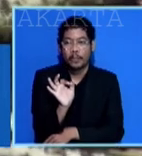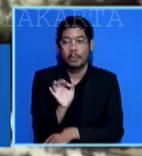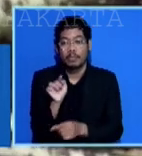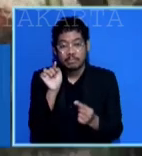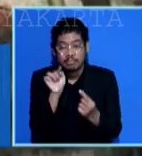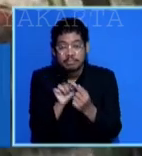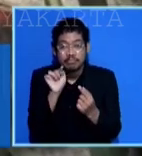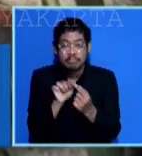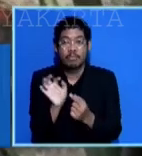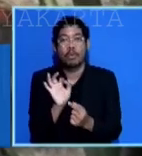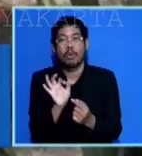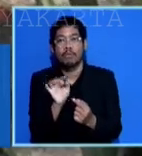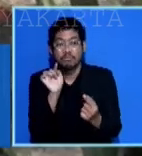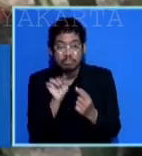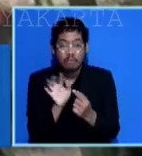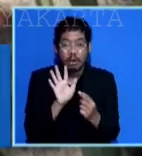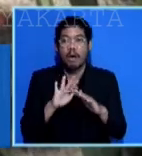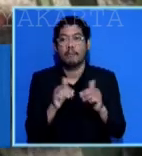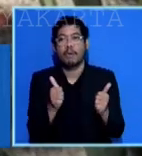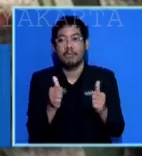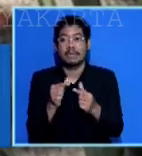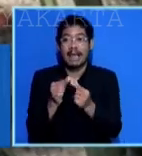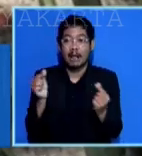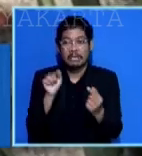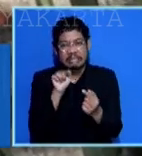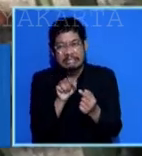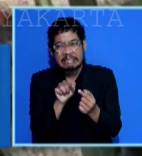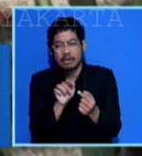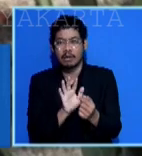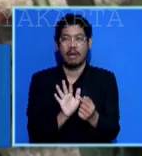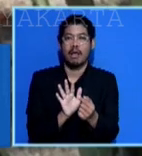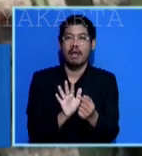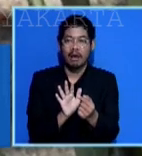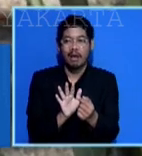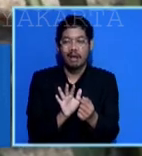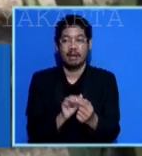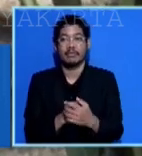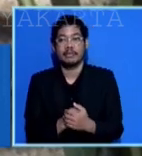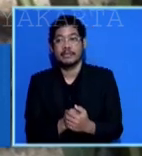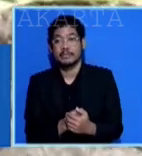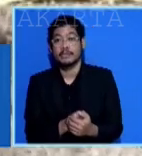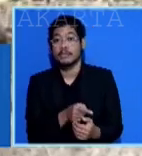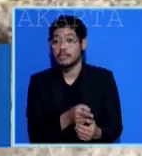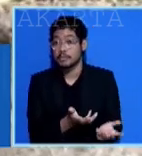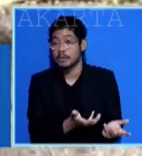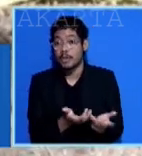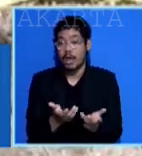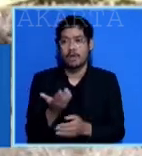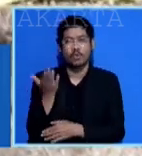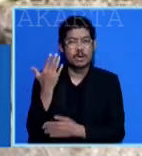tat tegalan mil pakcil Wi nanas saking pertanianu